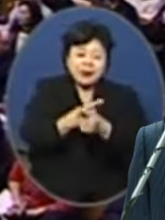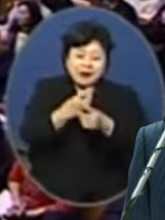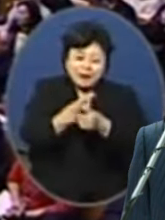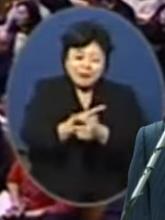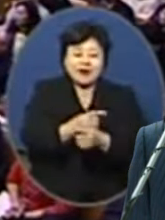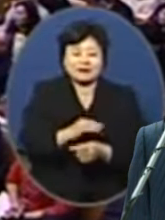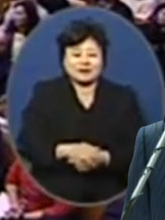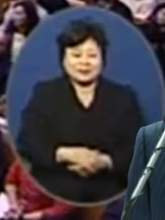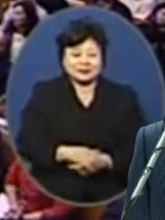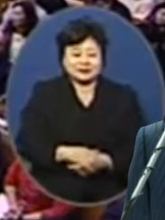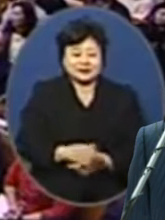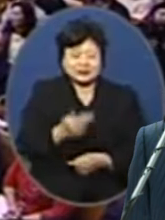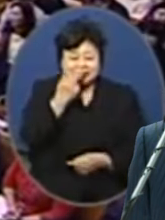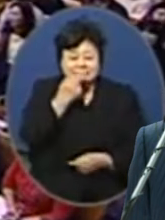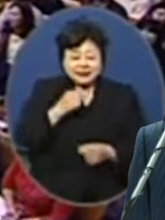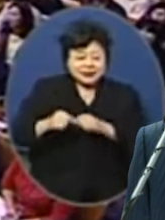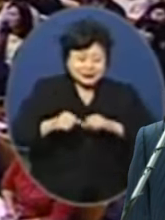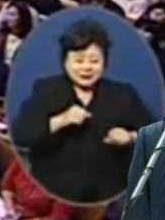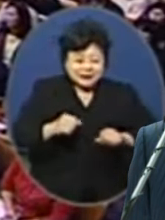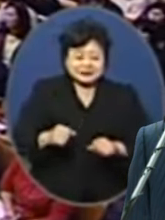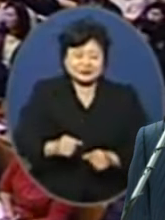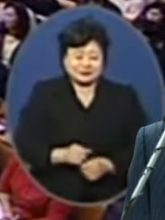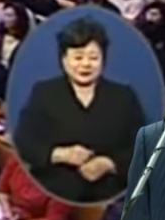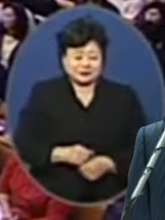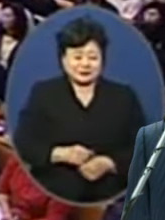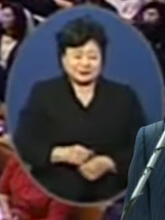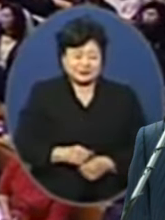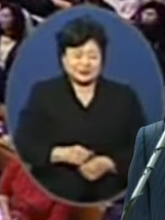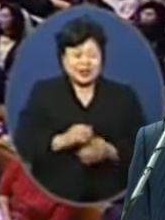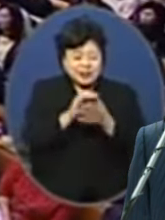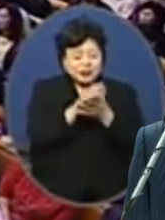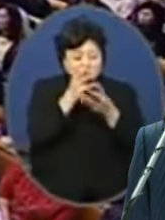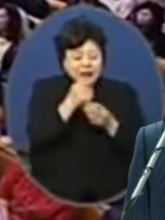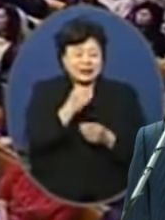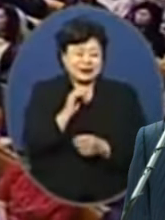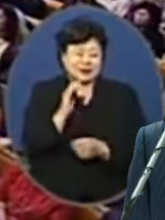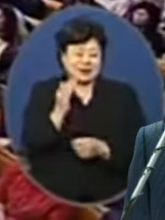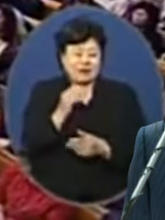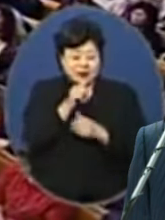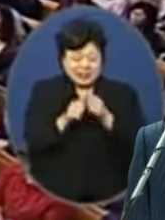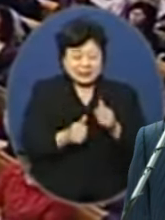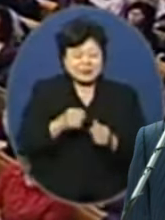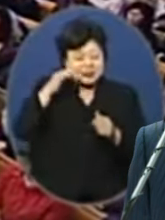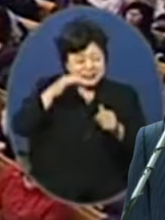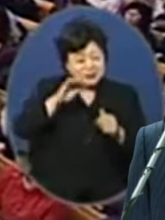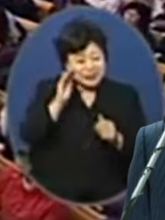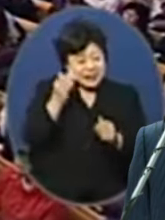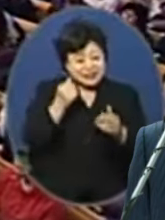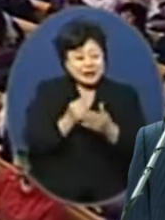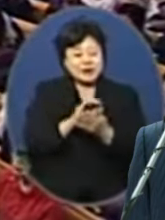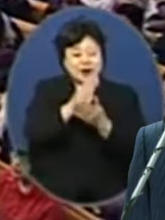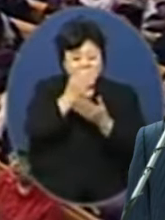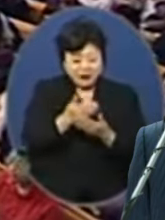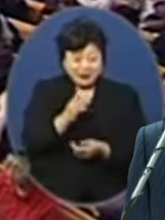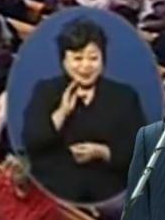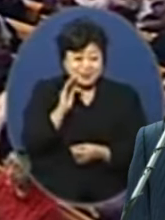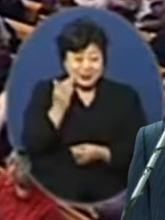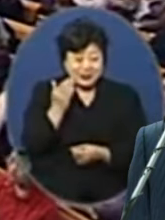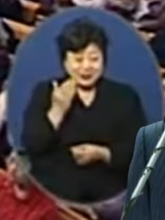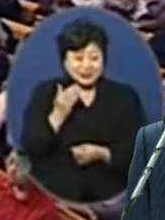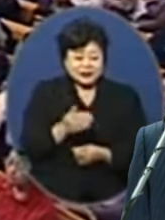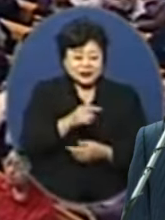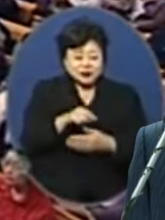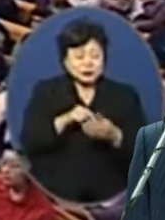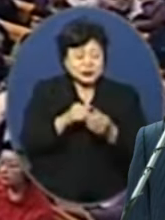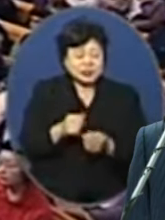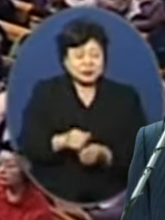새로워지고 생기 발랄하게 되는 것은 만침 기도하게 되고 하나님을 사모하게 되기 때문에 변화받는 것입니다 우리